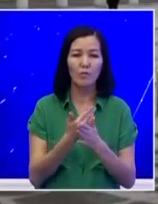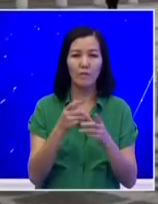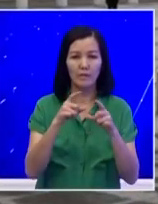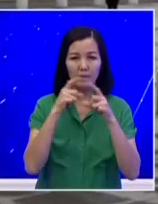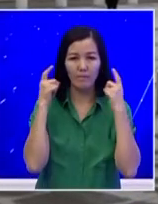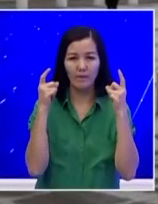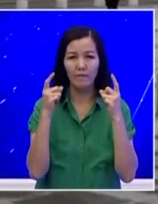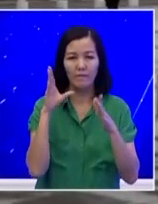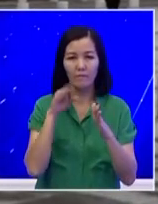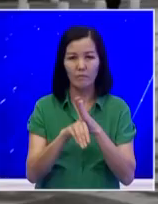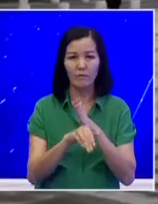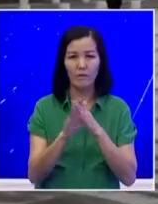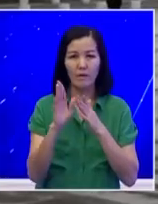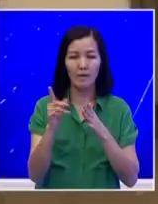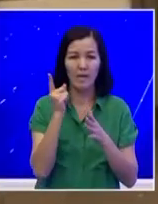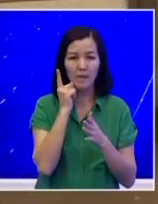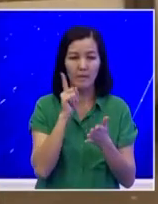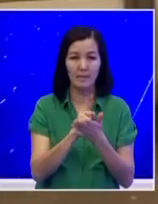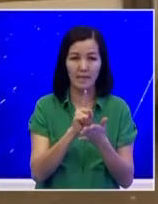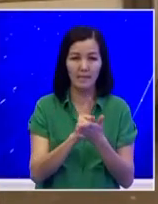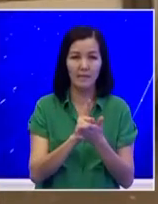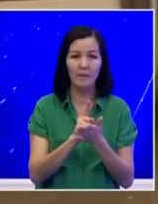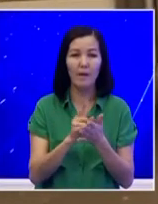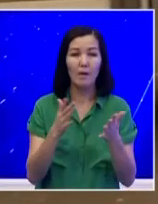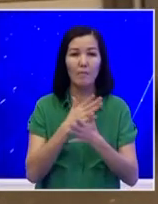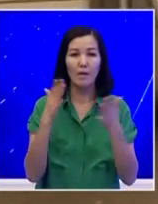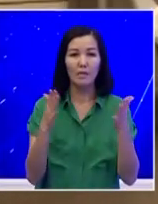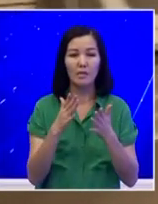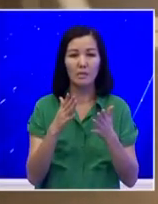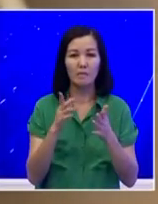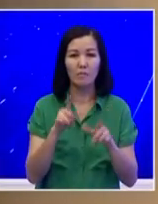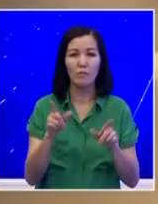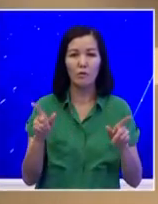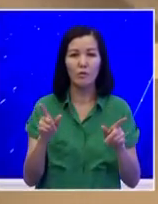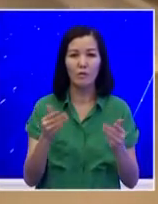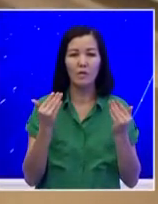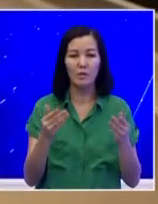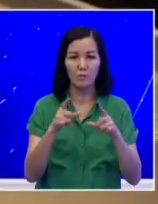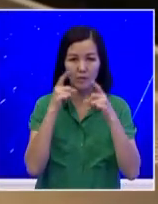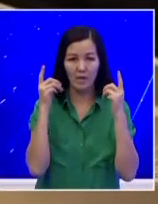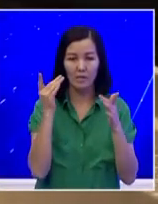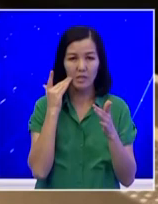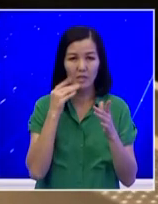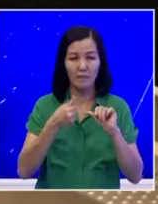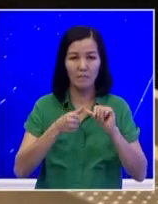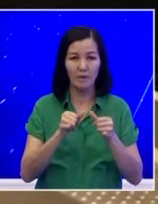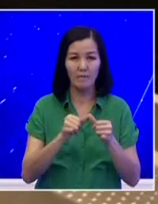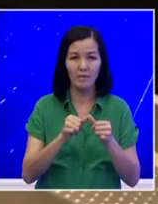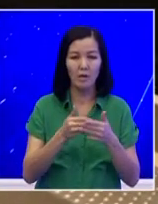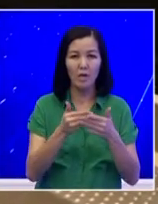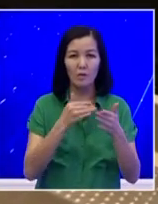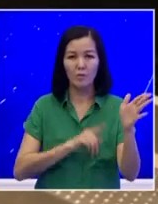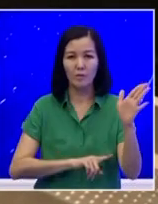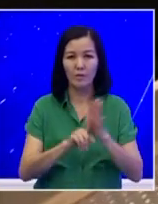защитных масок в нем, скорее всего, станет обязательным. Впрочем, большинство лионцев их уже и так носят. За 2 недели до возможного